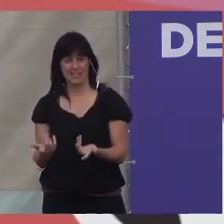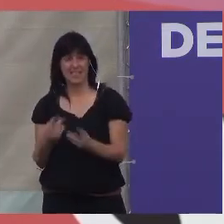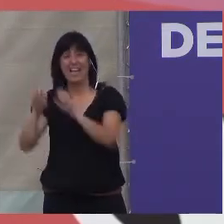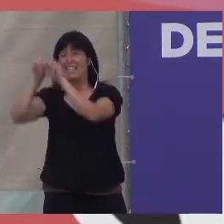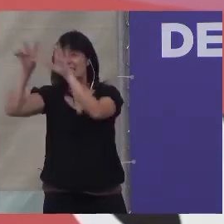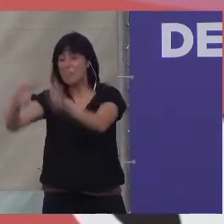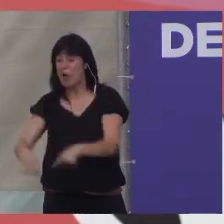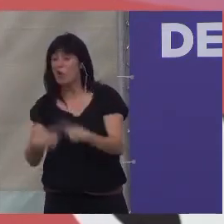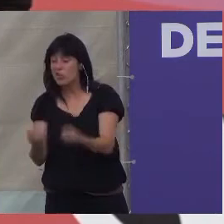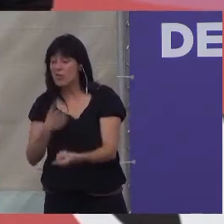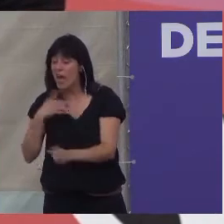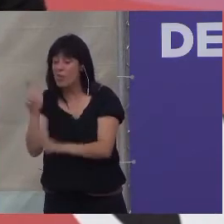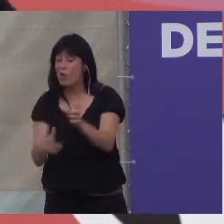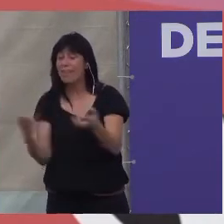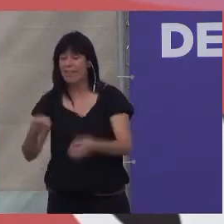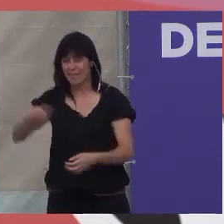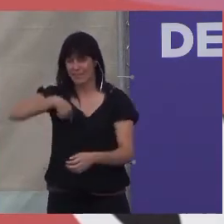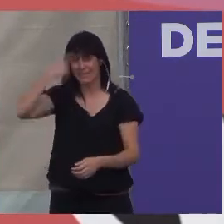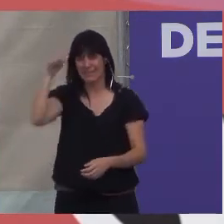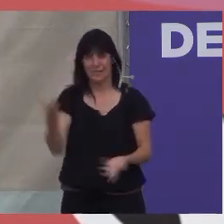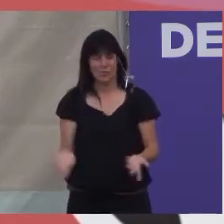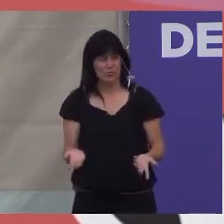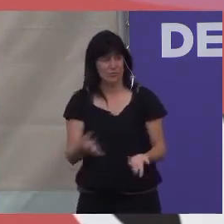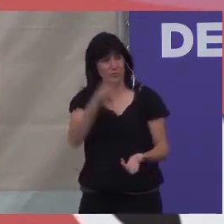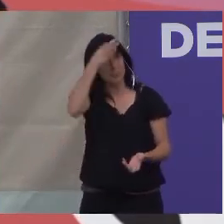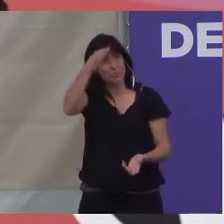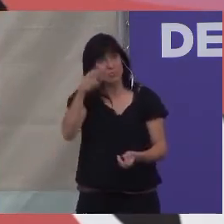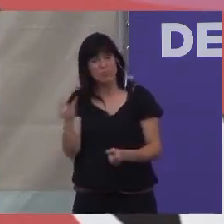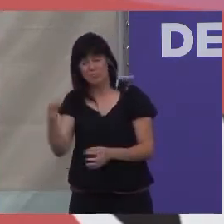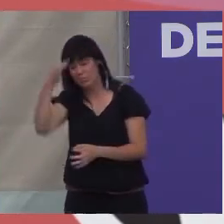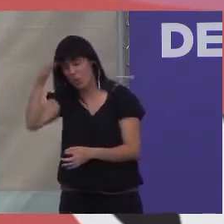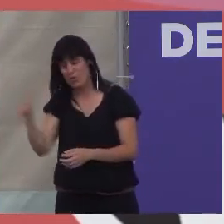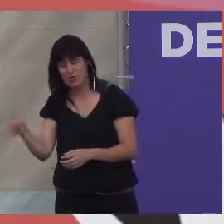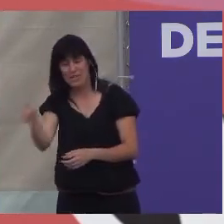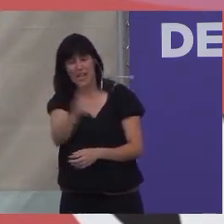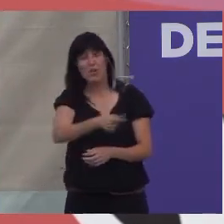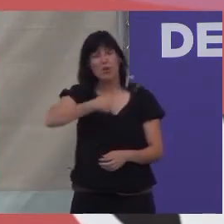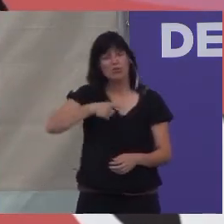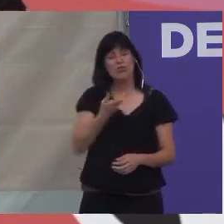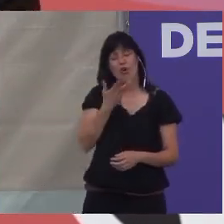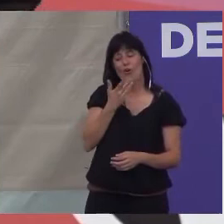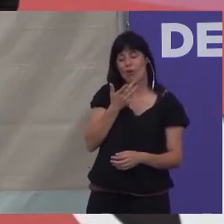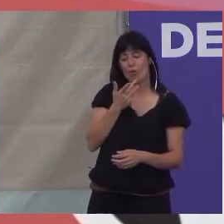gent. Som els municipis els que sabem els engranatges que el PP ha